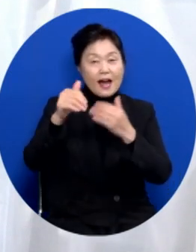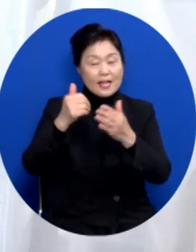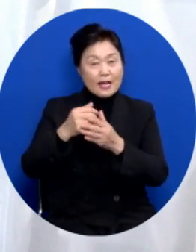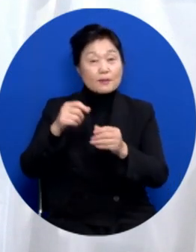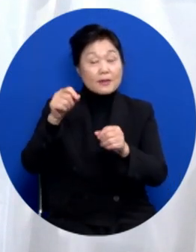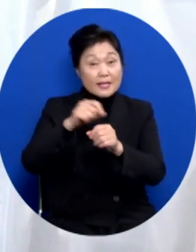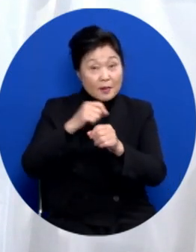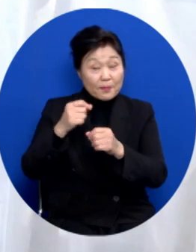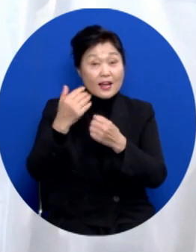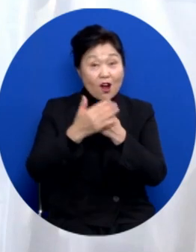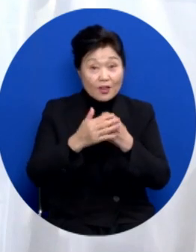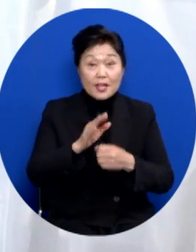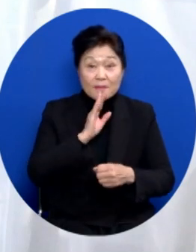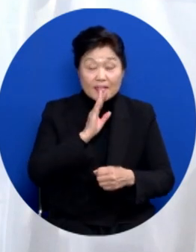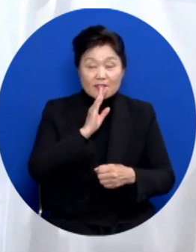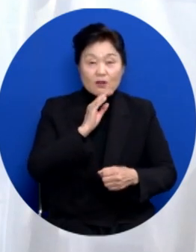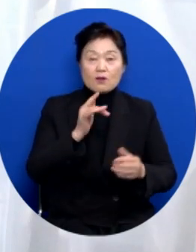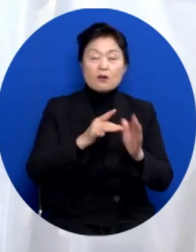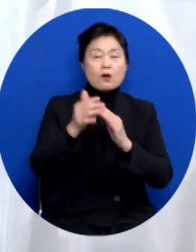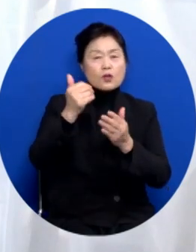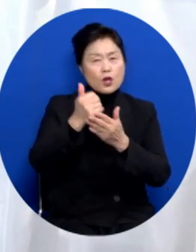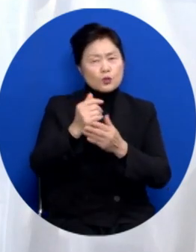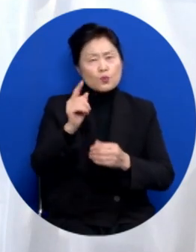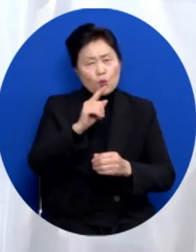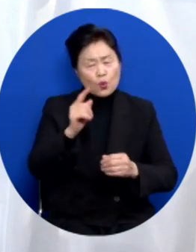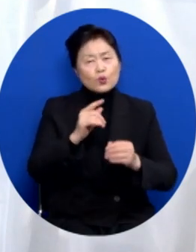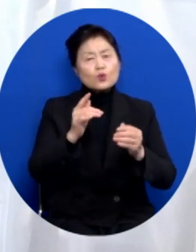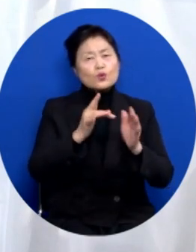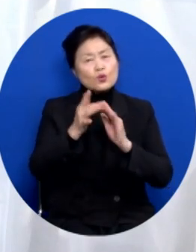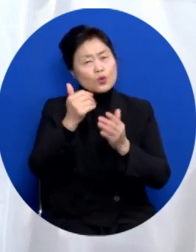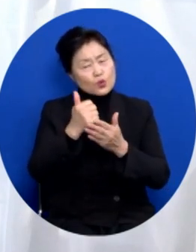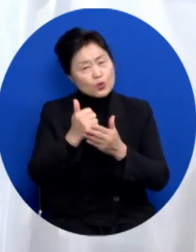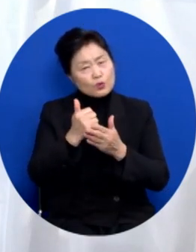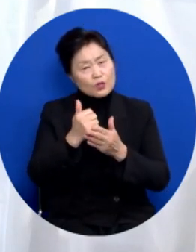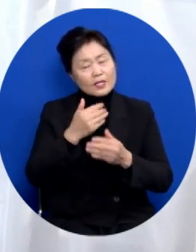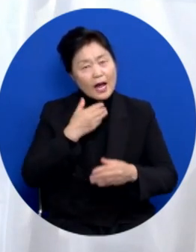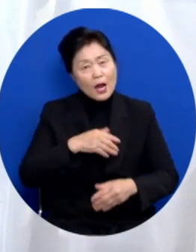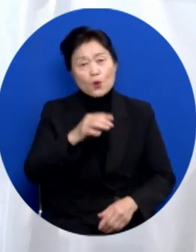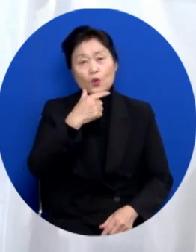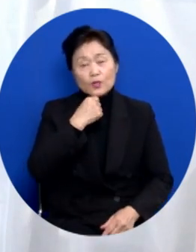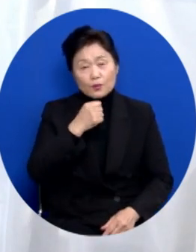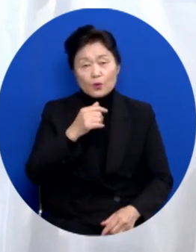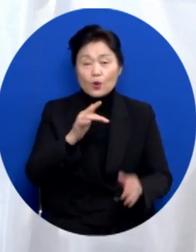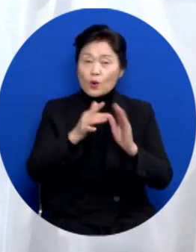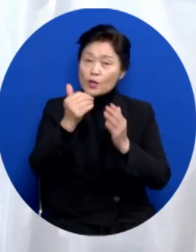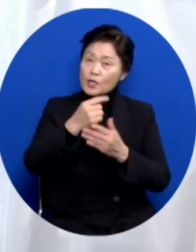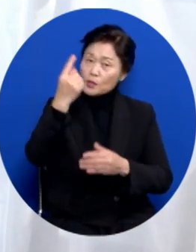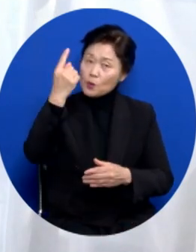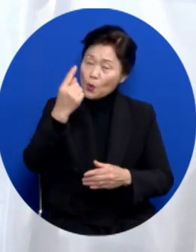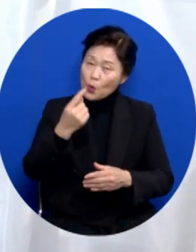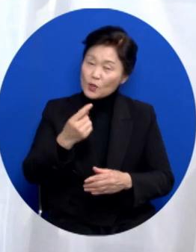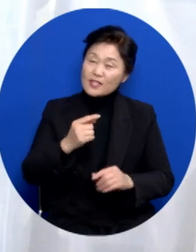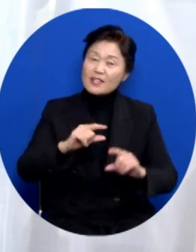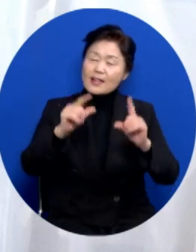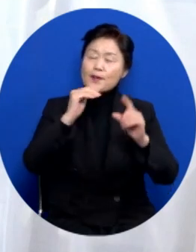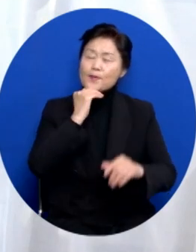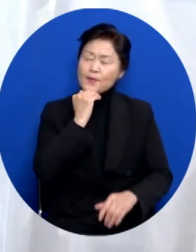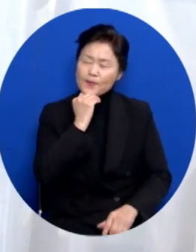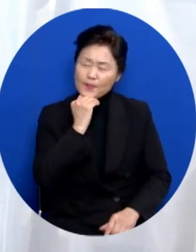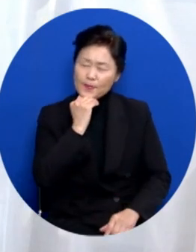계획을 의미를 하잖아요. 예수님이 어떤 분이신지에 대해서 특히 예수님의 오심을 간절히